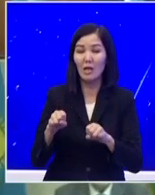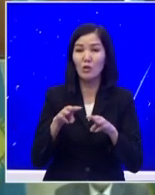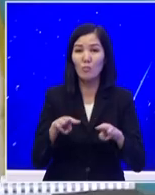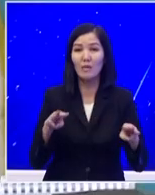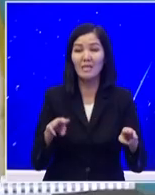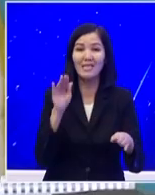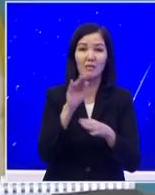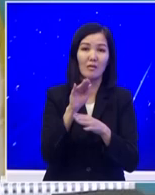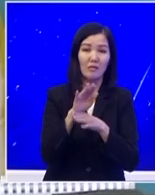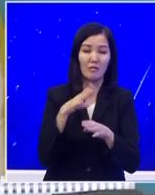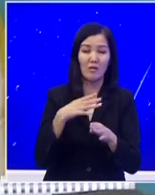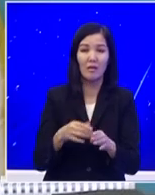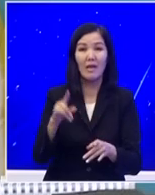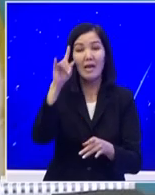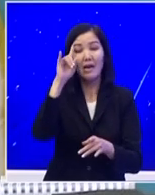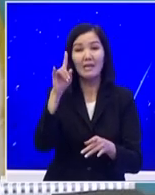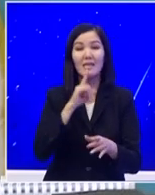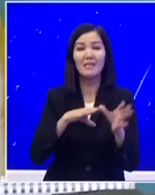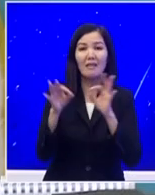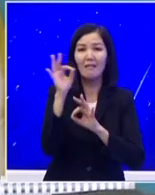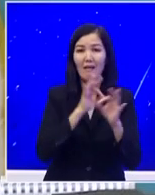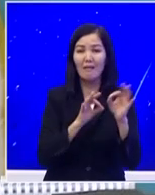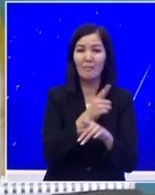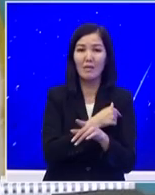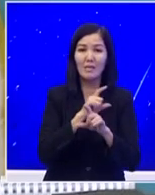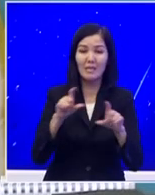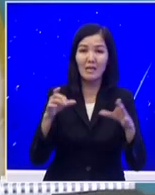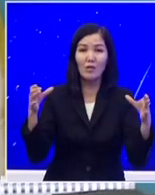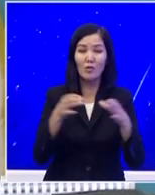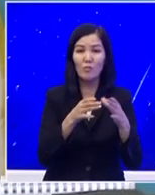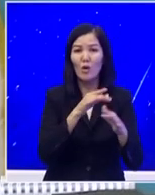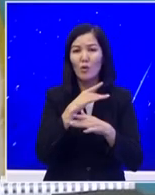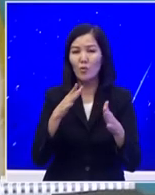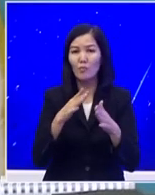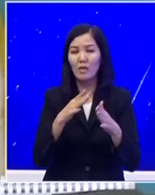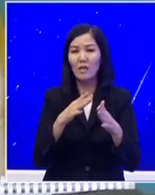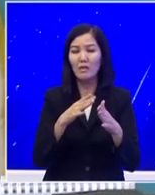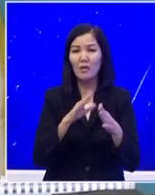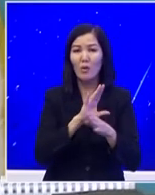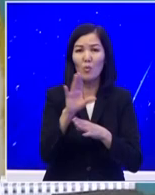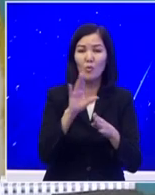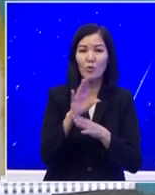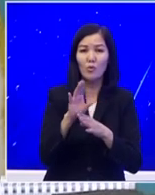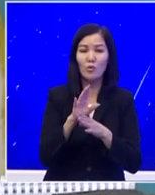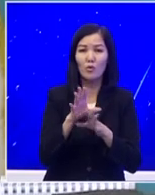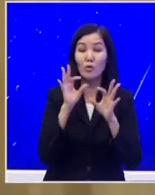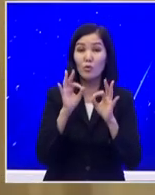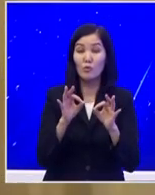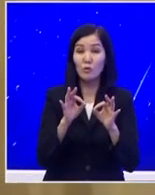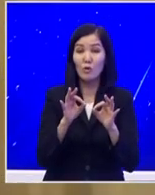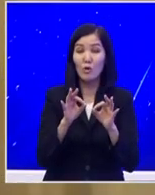айтты. Қазақстанда дәрі мен медициналық бұйымдардың көптеген түрін өндіруді жолға қоятын кез